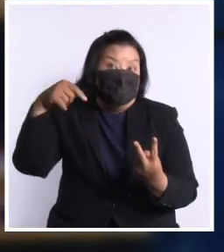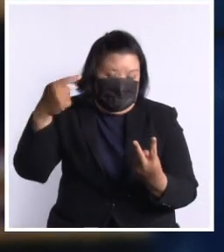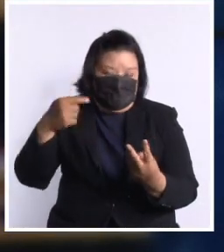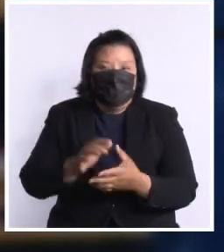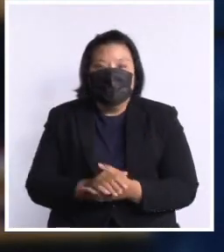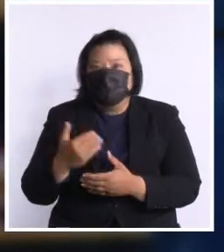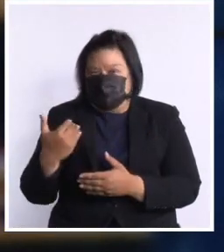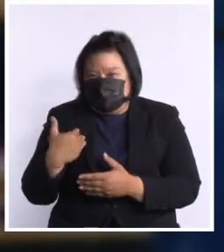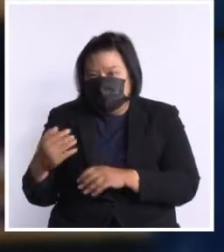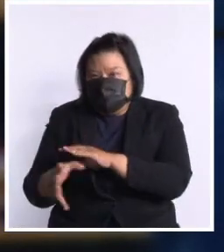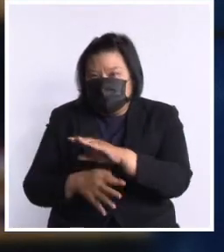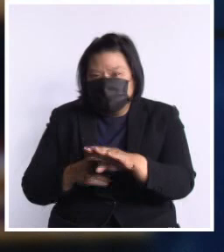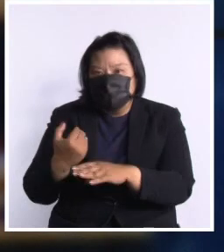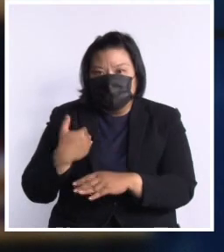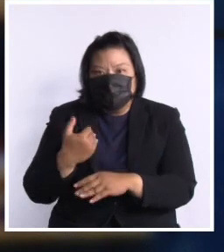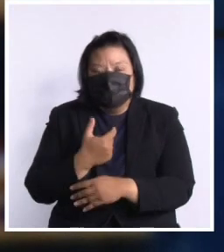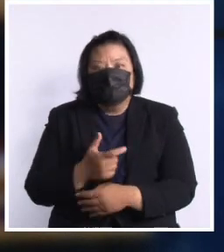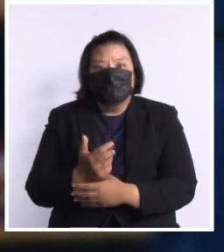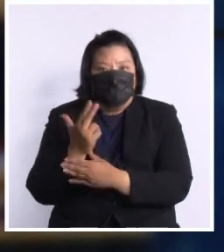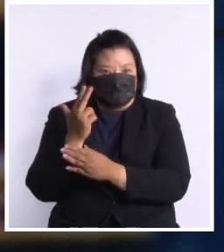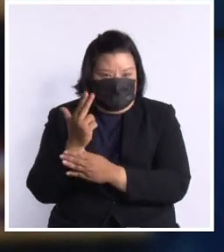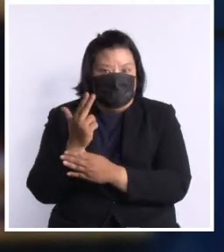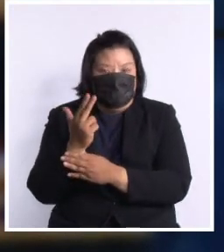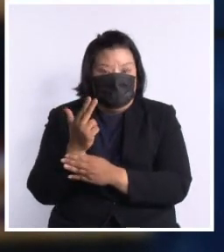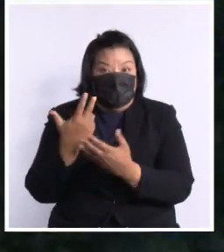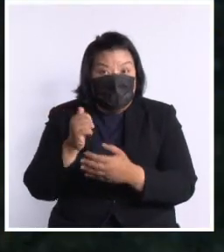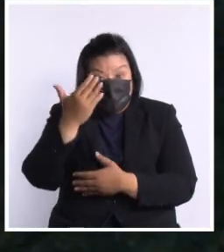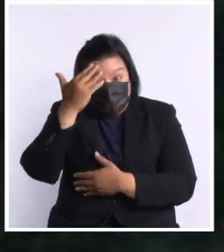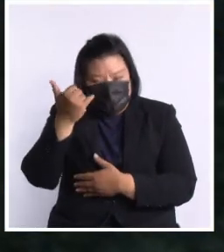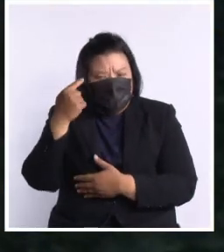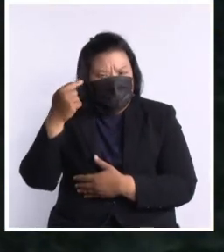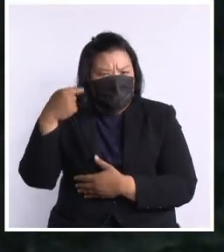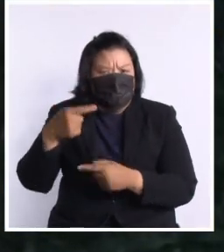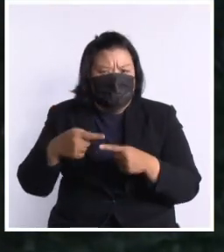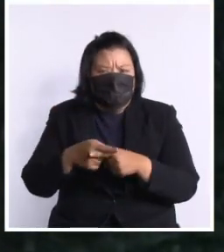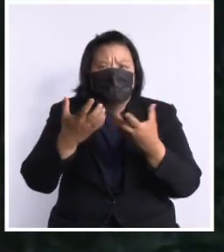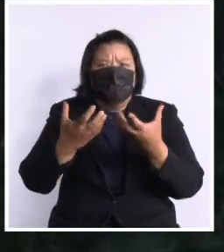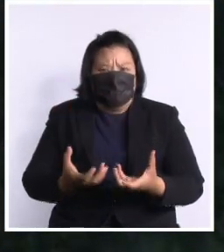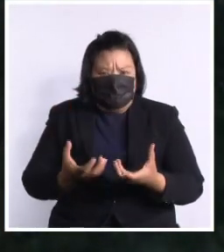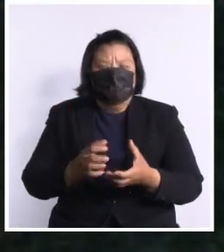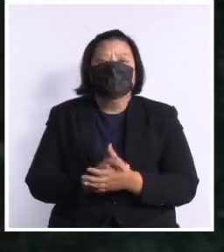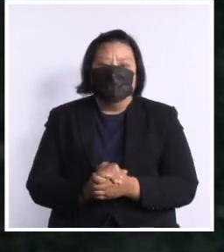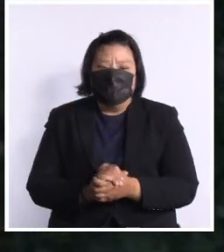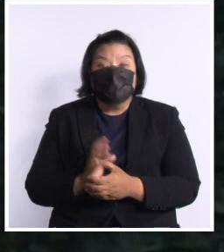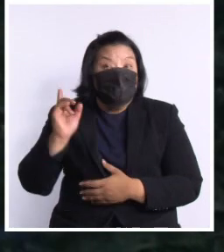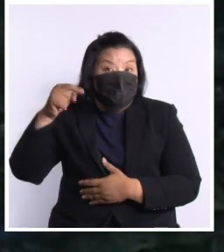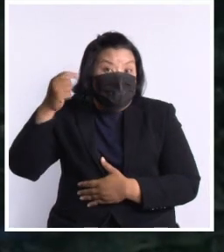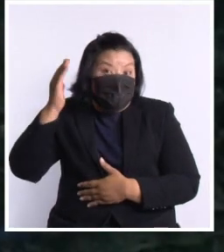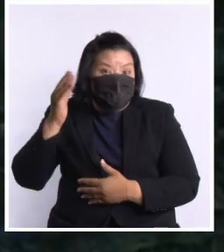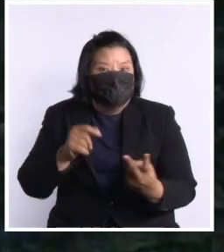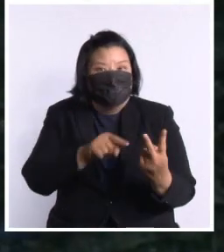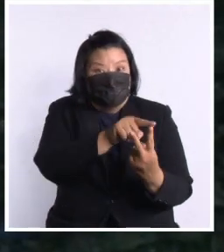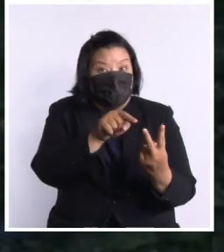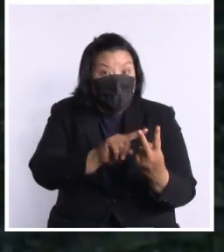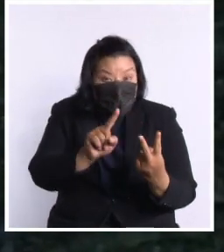ปืนและยิงต่อสู้กับตำรวจนานกว่าครึ่งชั่วโมงเด็กหญิงบาดเจ็บสาหัสครับแต่เด็กทั้งสองคนนะครับมีออกจากบ้านพัก